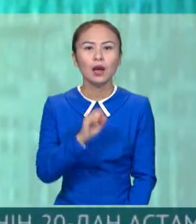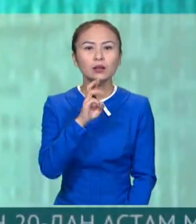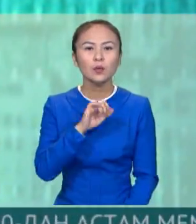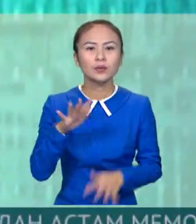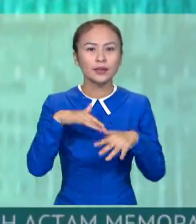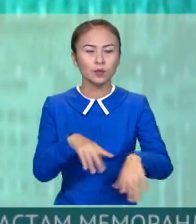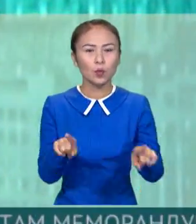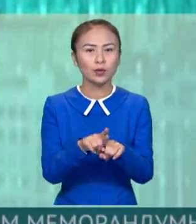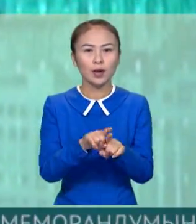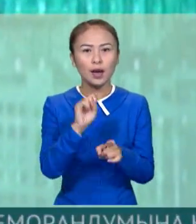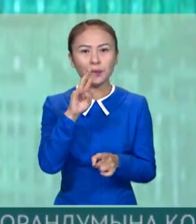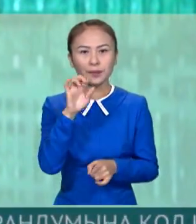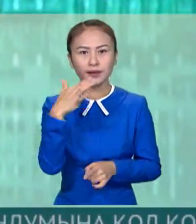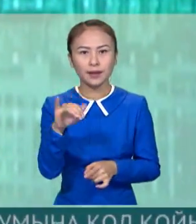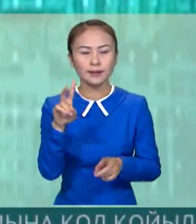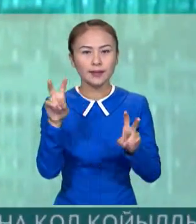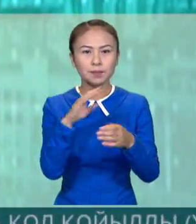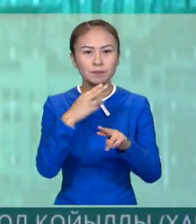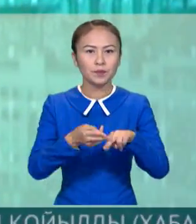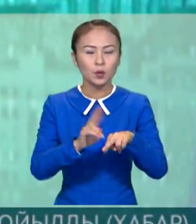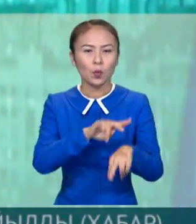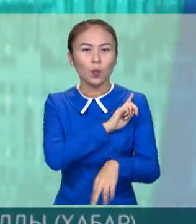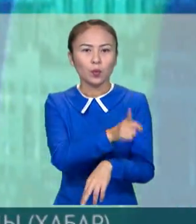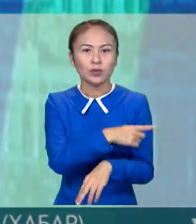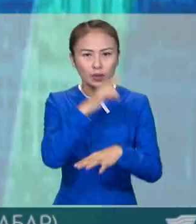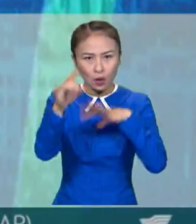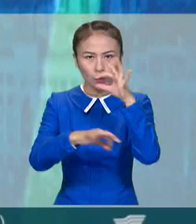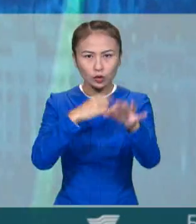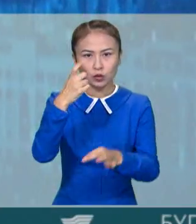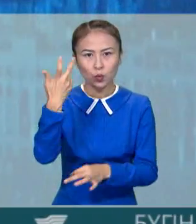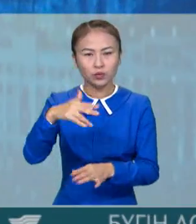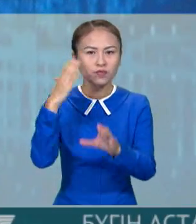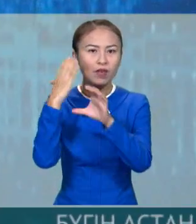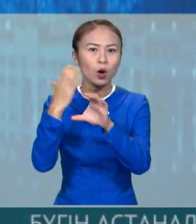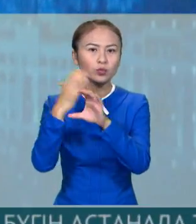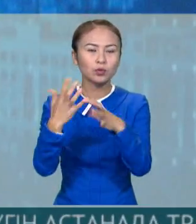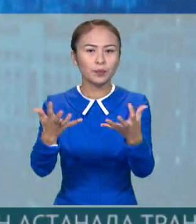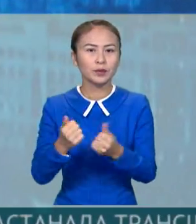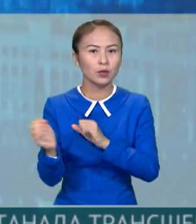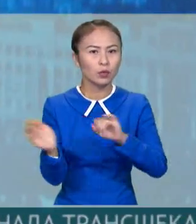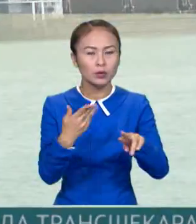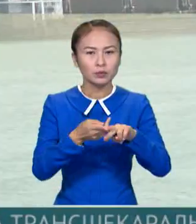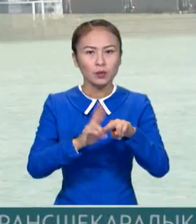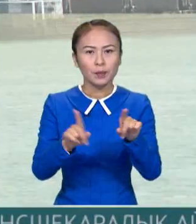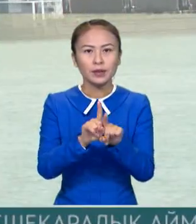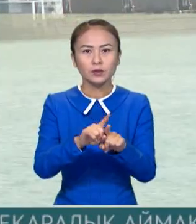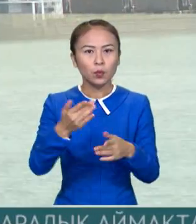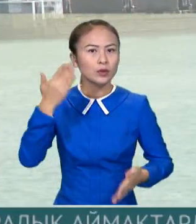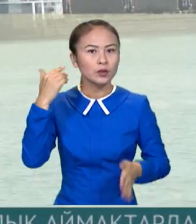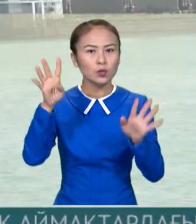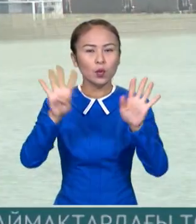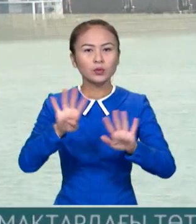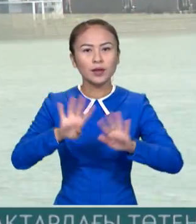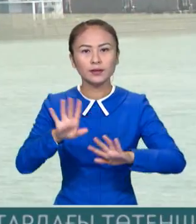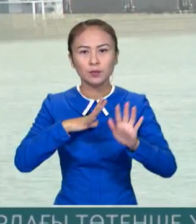Ақтау теңіз портындағы Ақбидай терминалы қуатын арттырып, тәулігіне 130 вагон астықты қабылдап өткізіп жатыр. Өткен 9 айда